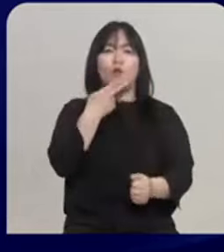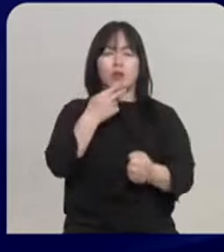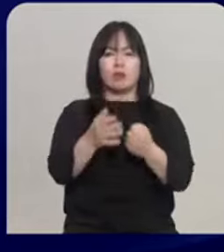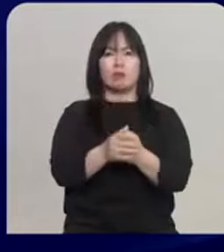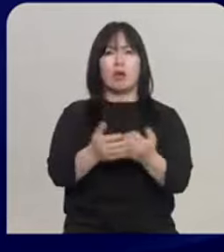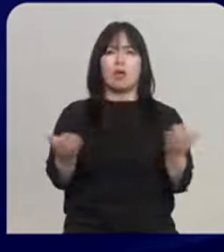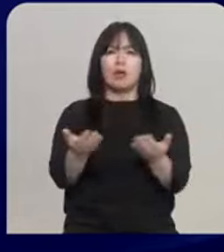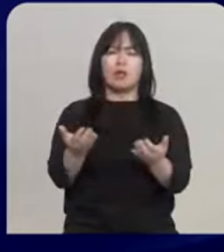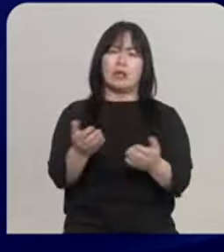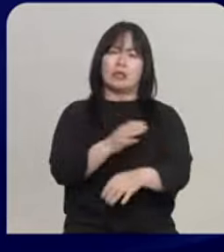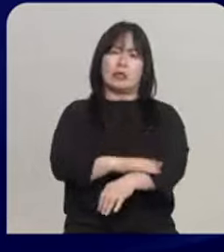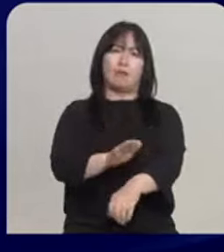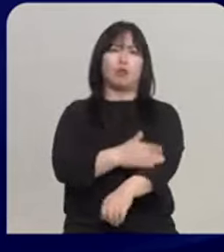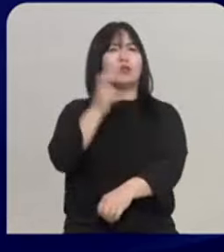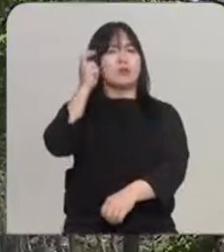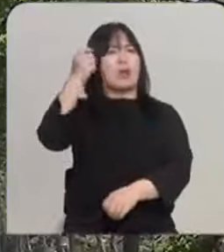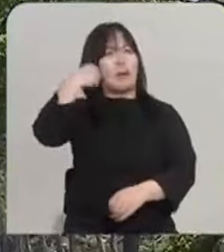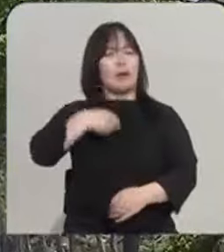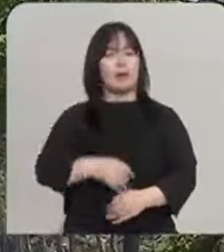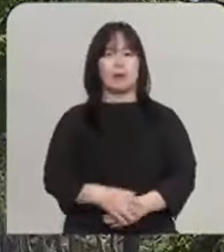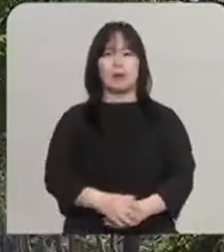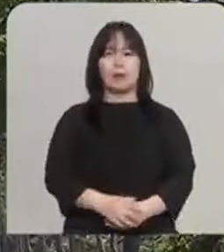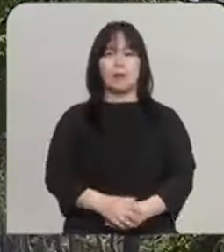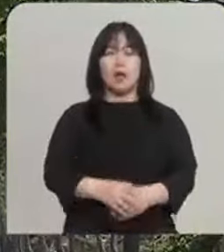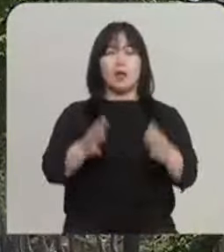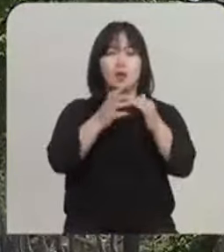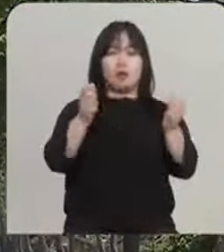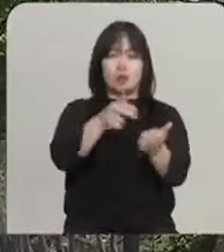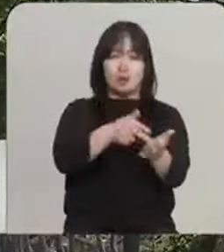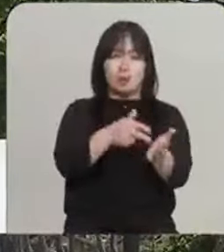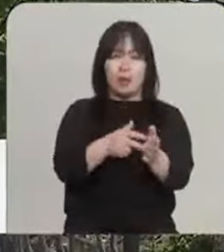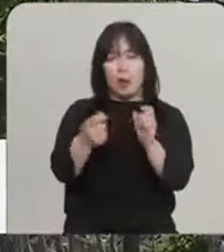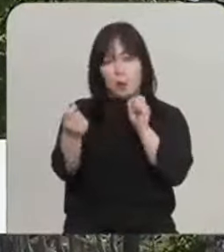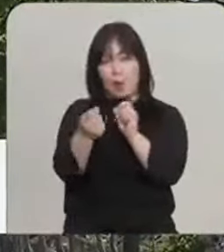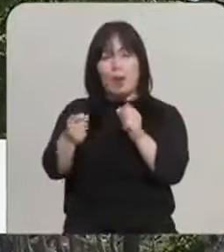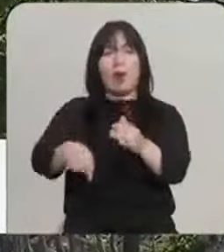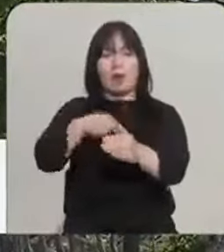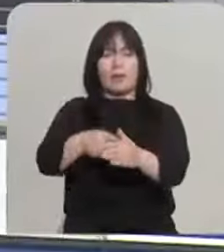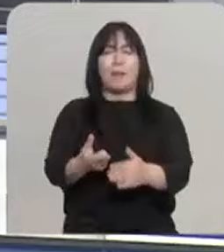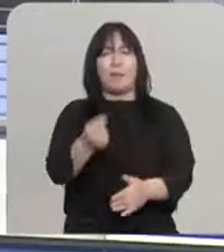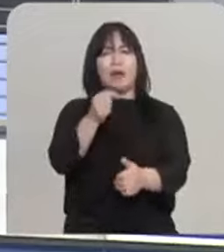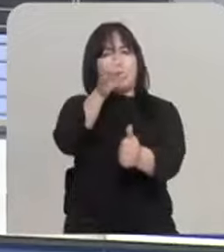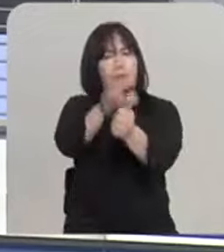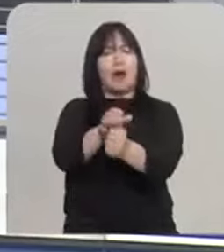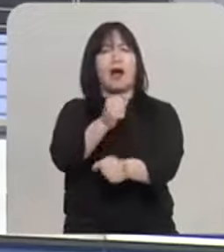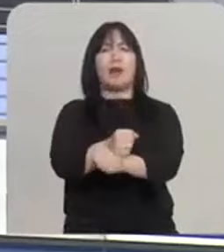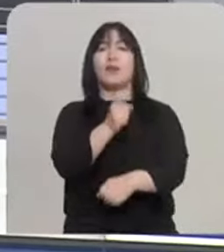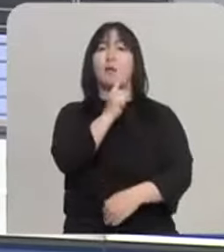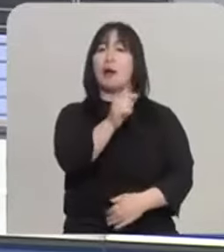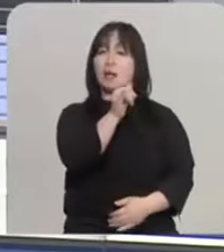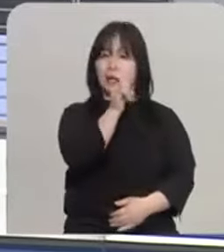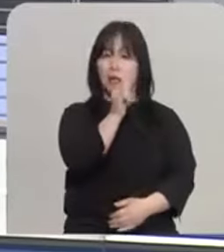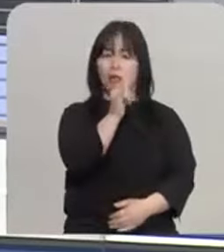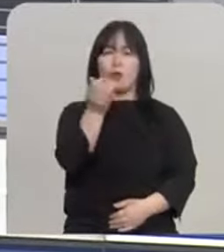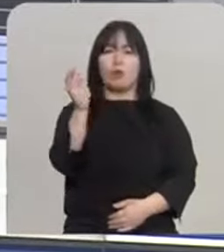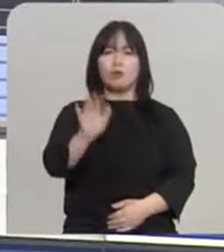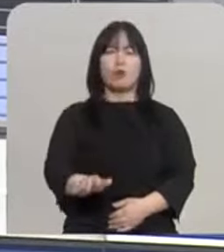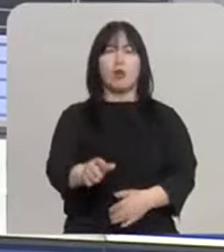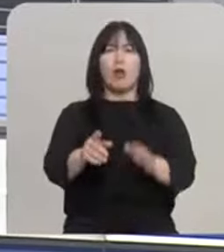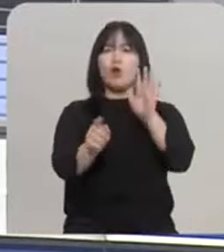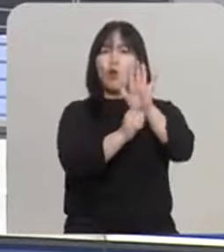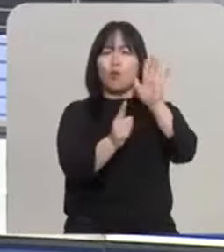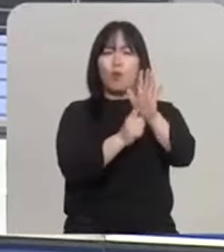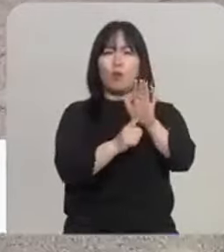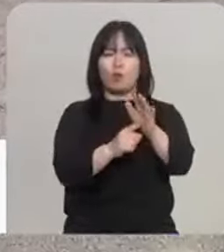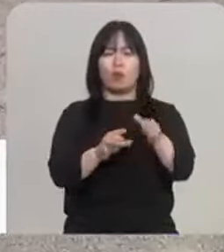업무 공백은 불가피합니다 전북도는 이르면 이달 안에 후임자를 정하겠다는 입장이지만 공모를 통해